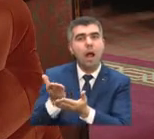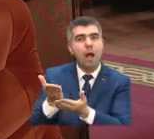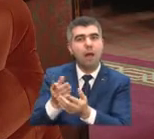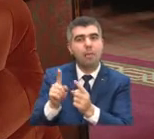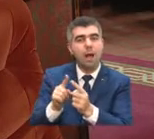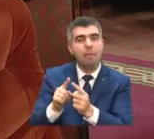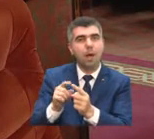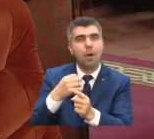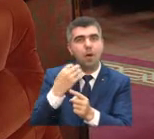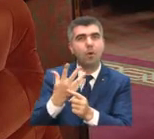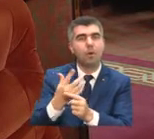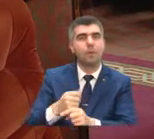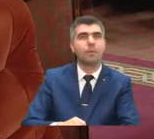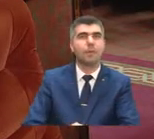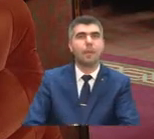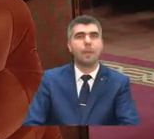كتستعمل